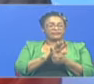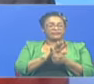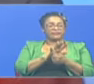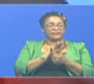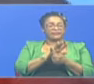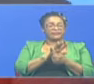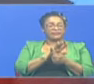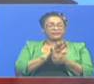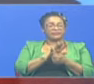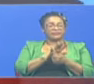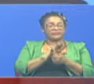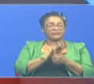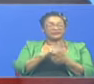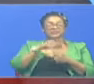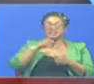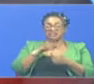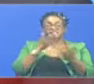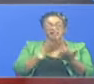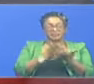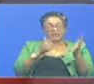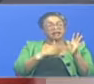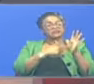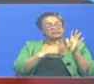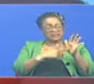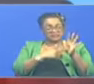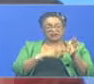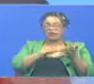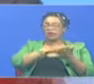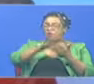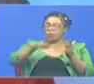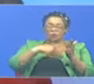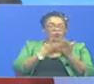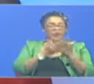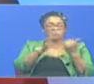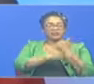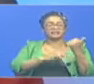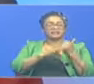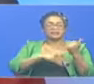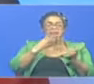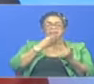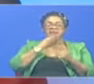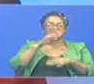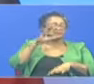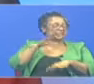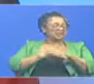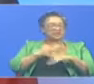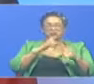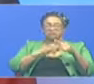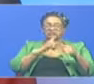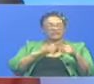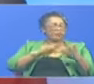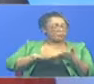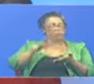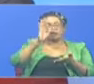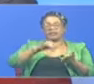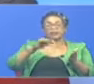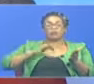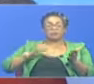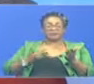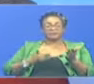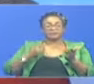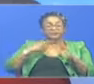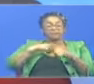Ni kitu ambapo imeonekana kila nchi ambapo ina ugonjwa, wanaume zaidi ndio wanaathirika, na haijajulikana